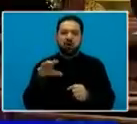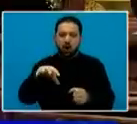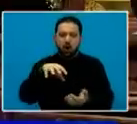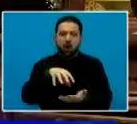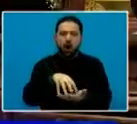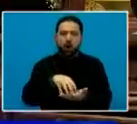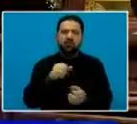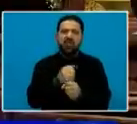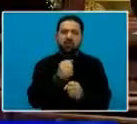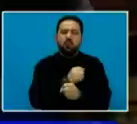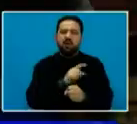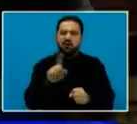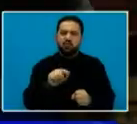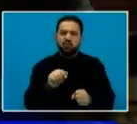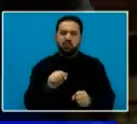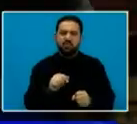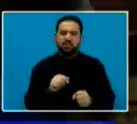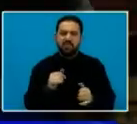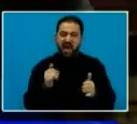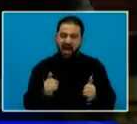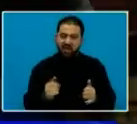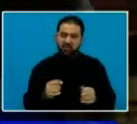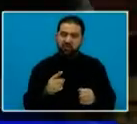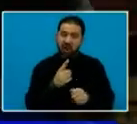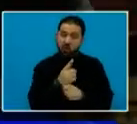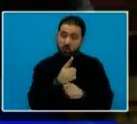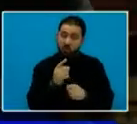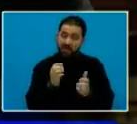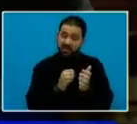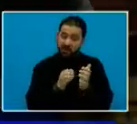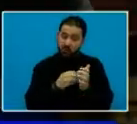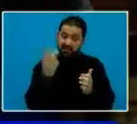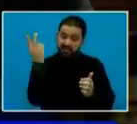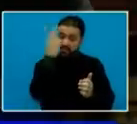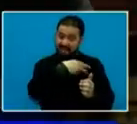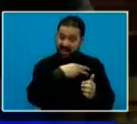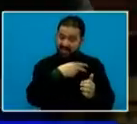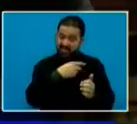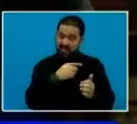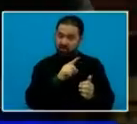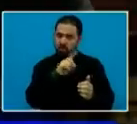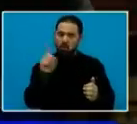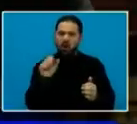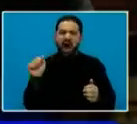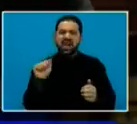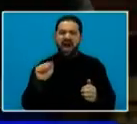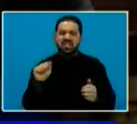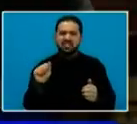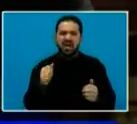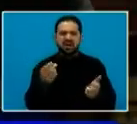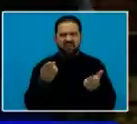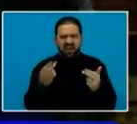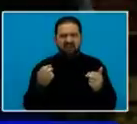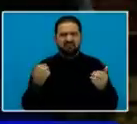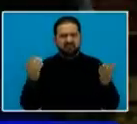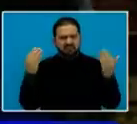mulți, aici lucrurile trebuie mai degrabă înțelese decât analizate. Venim totuși după